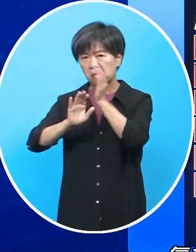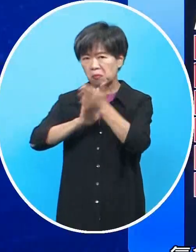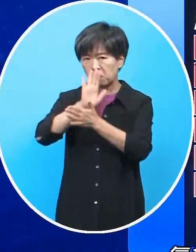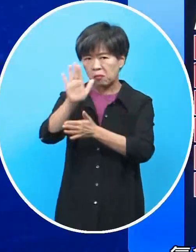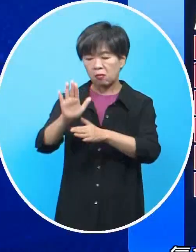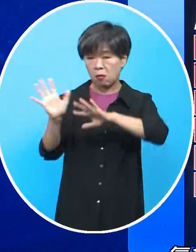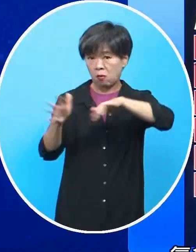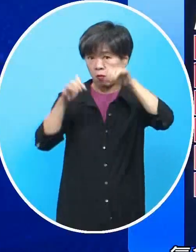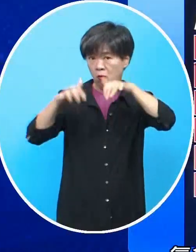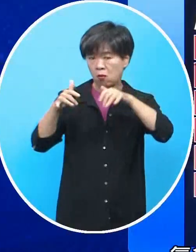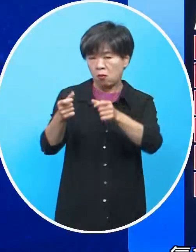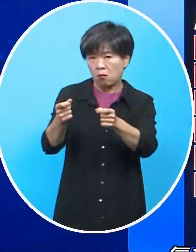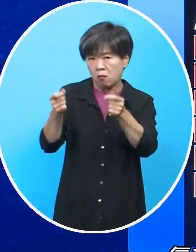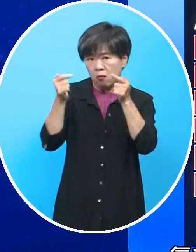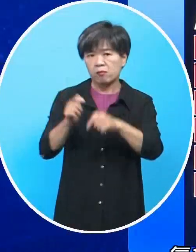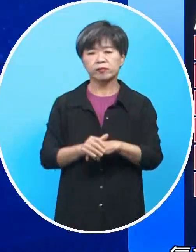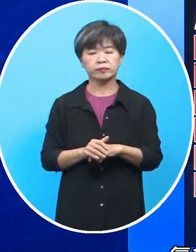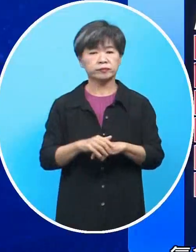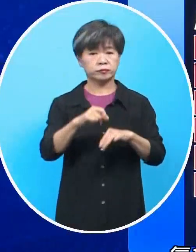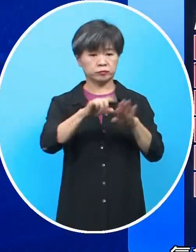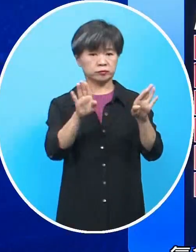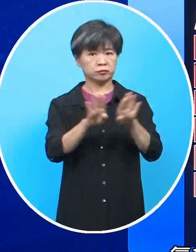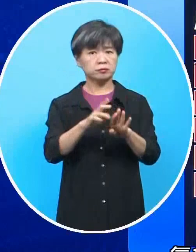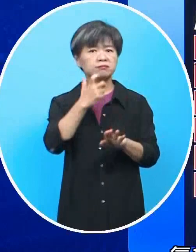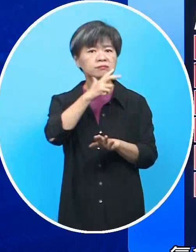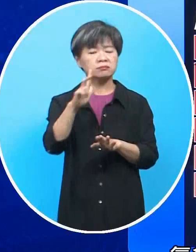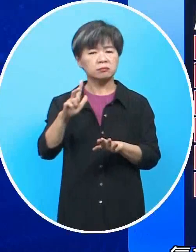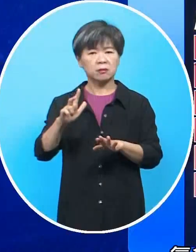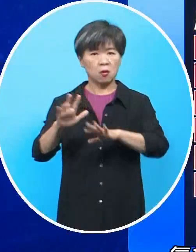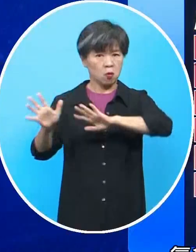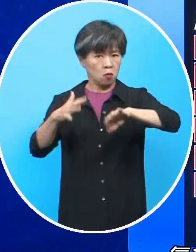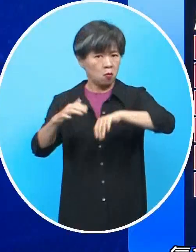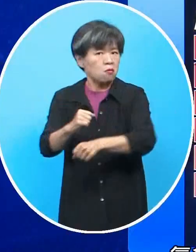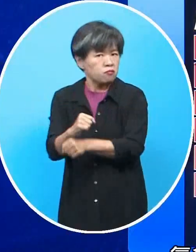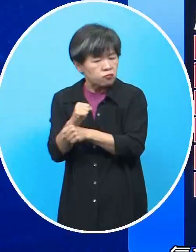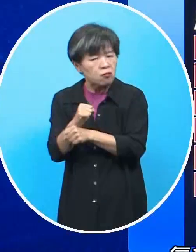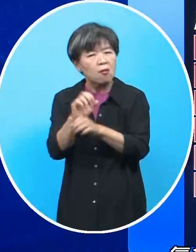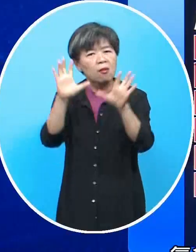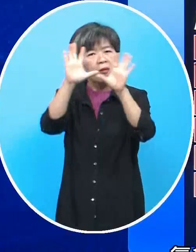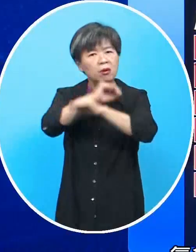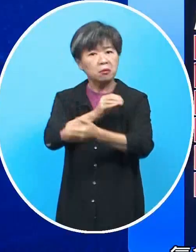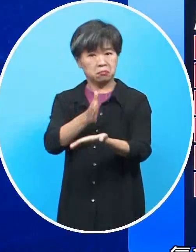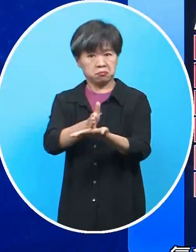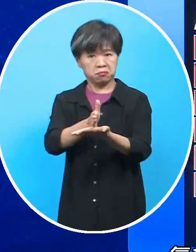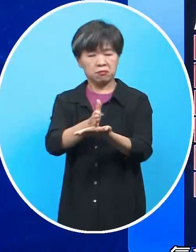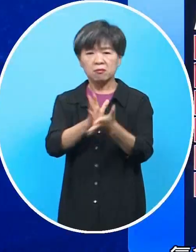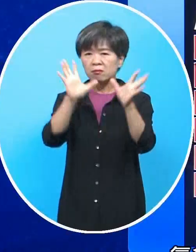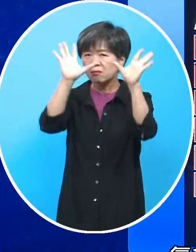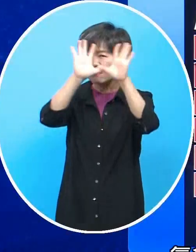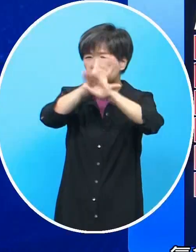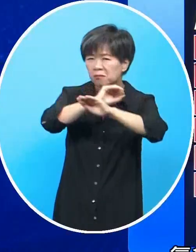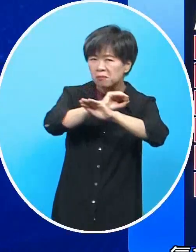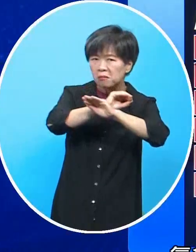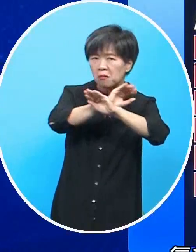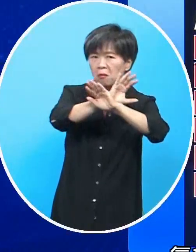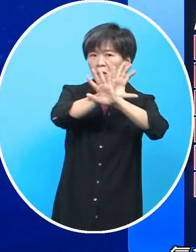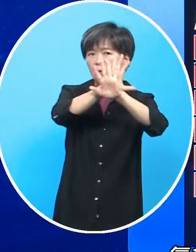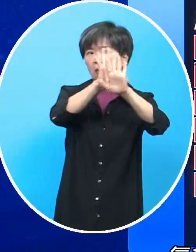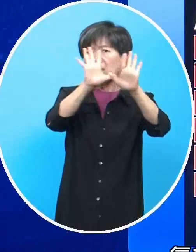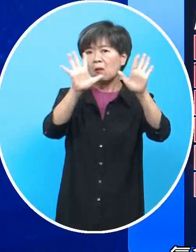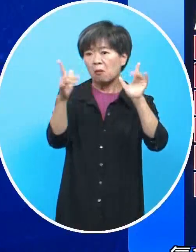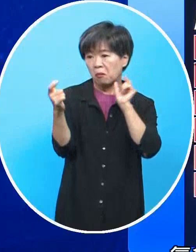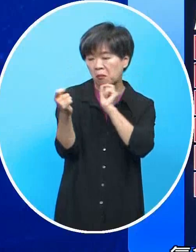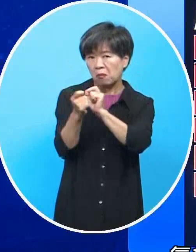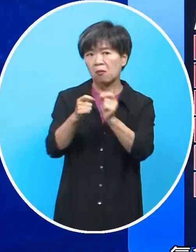强。而金门呢，今天白天留意强阵风，晚上稍微有点空档，但是晚上深夜到明天凌晨台风靠